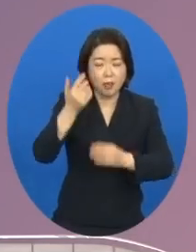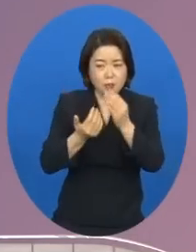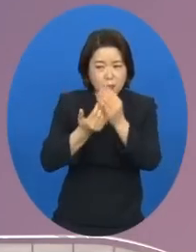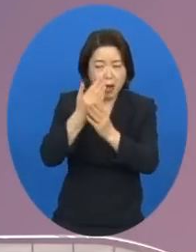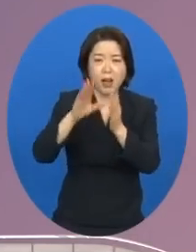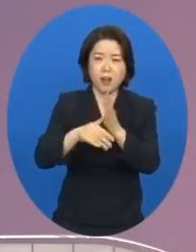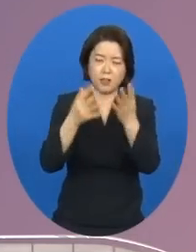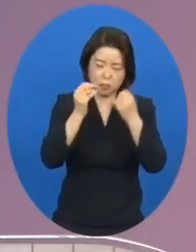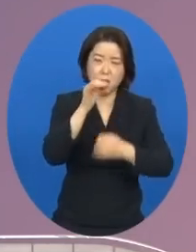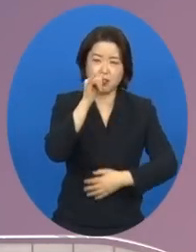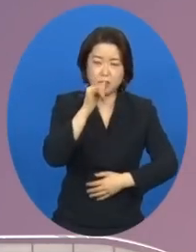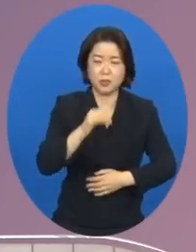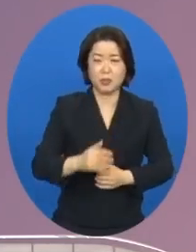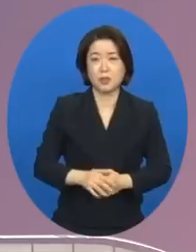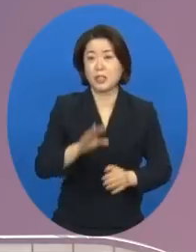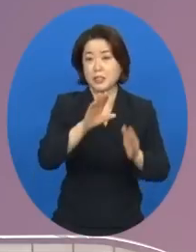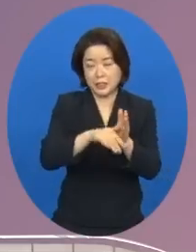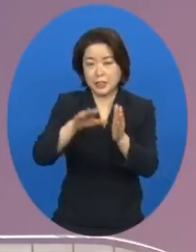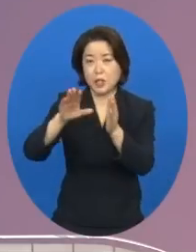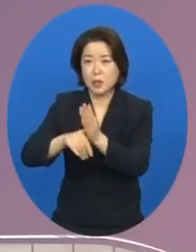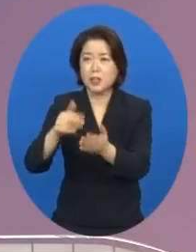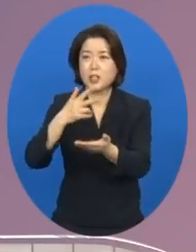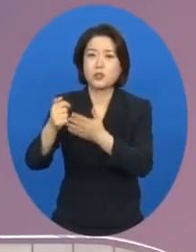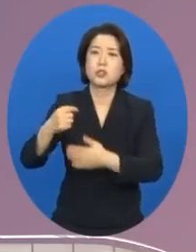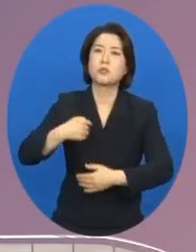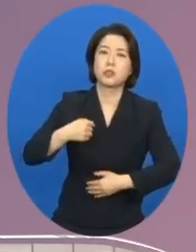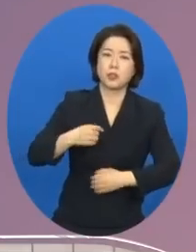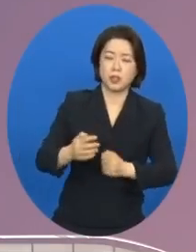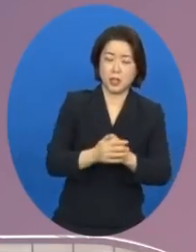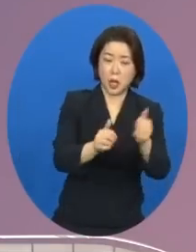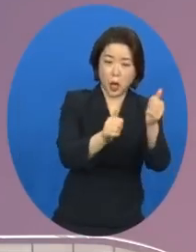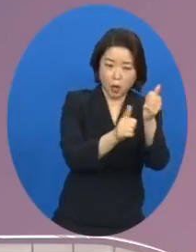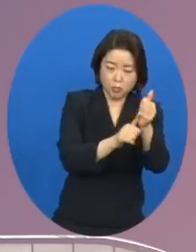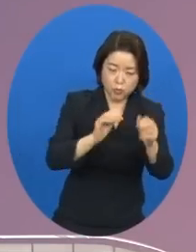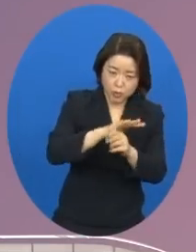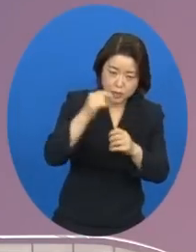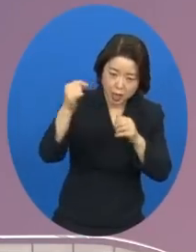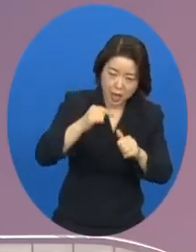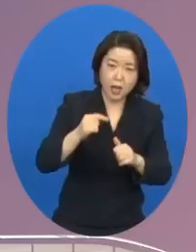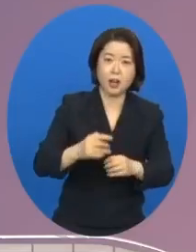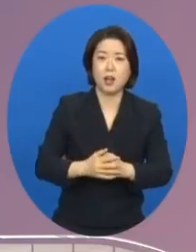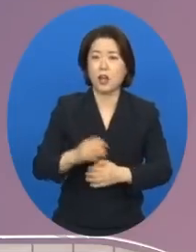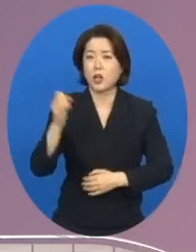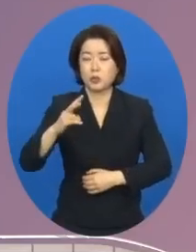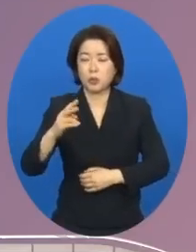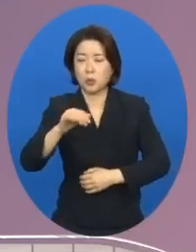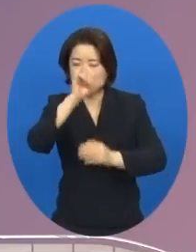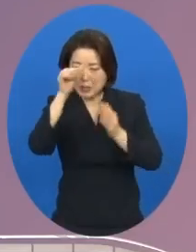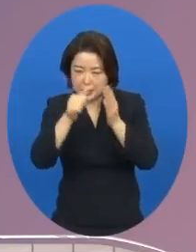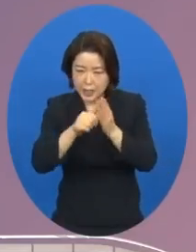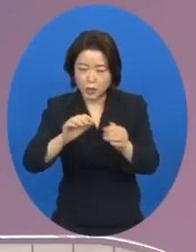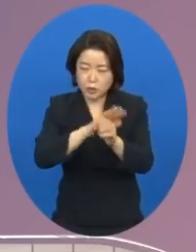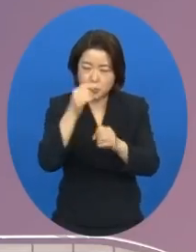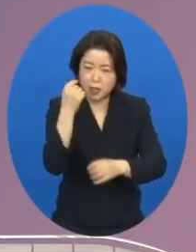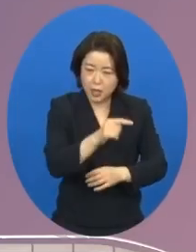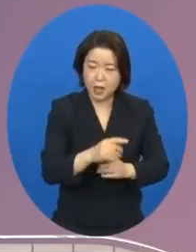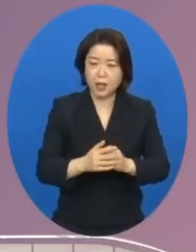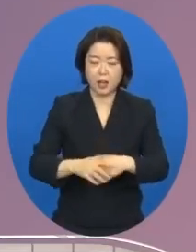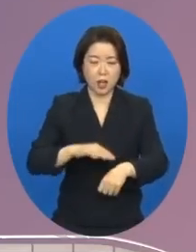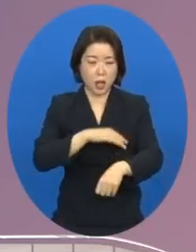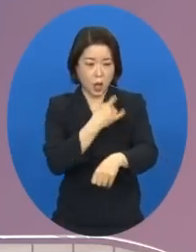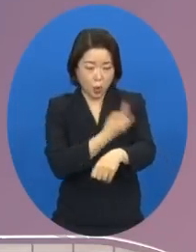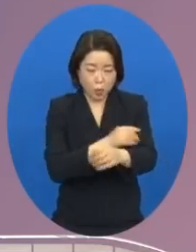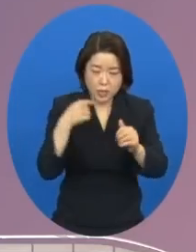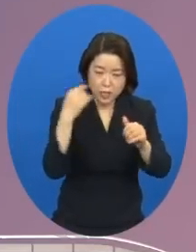그때마다 주님은 저에게 무슨 부교육자를 사랑하라, 또는 장로를 사랑하라, 권사를